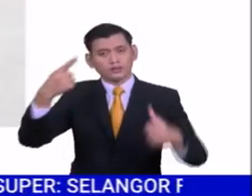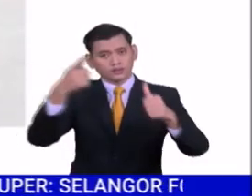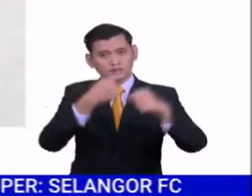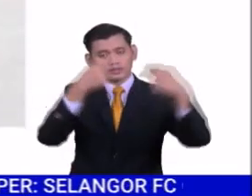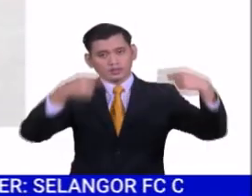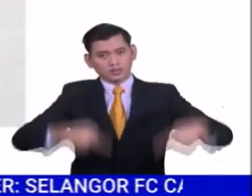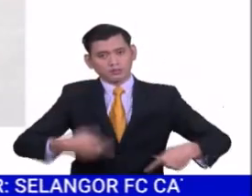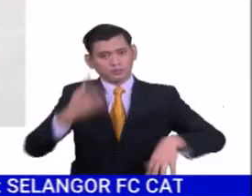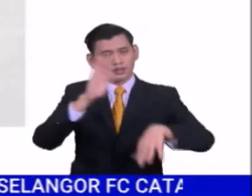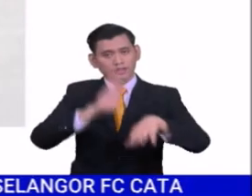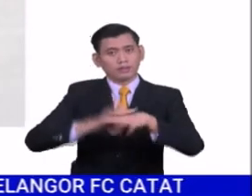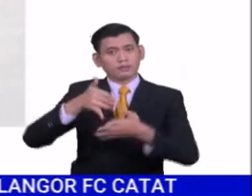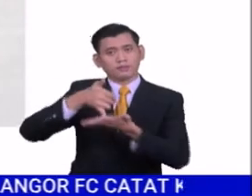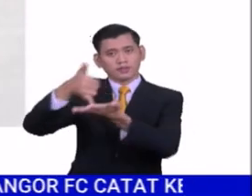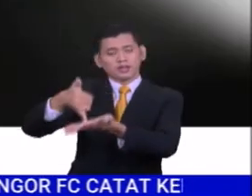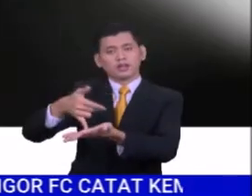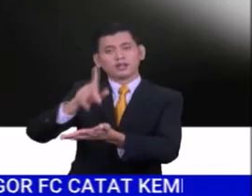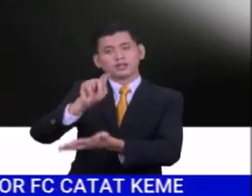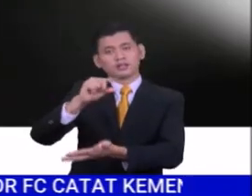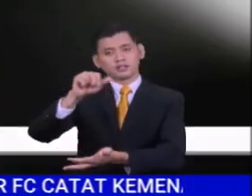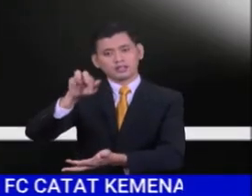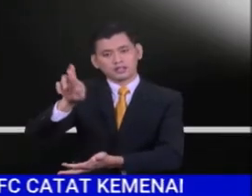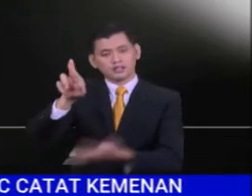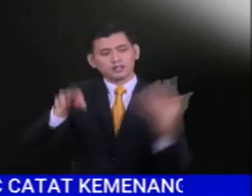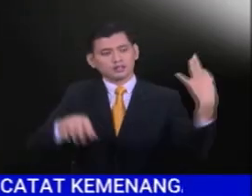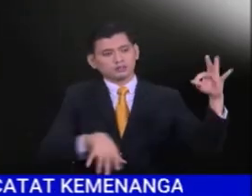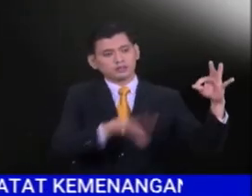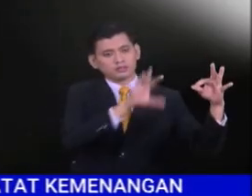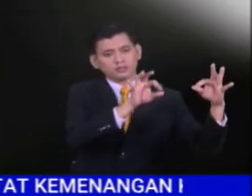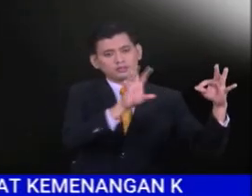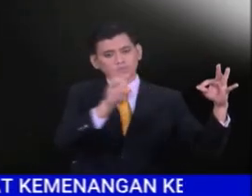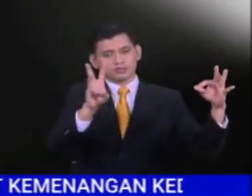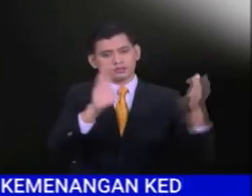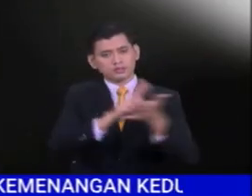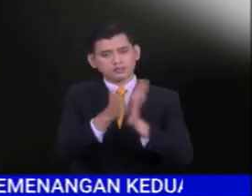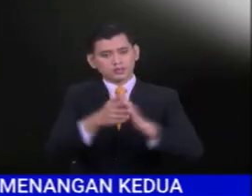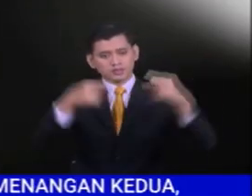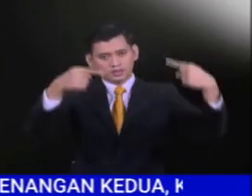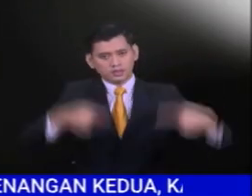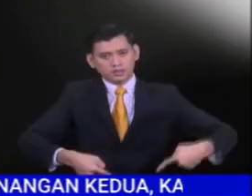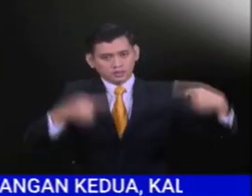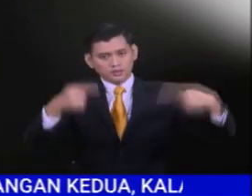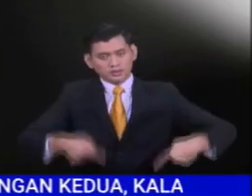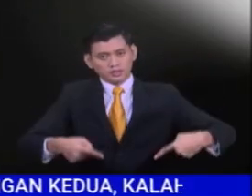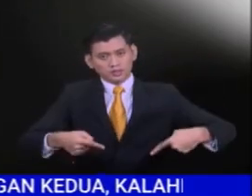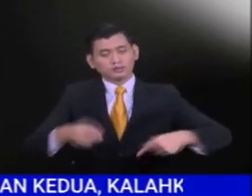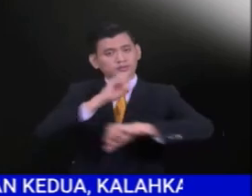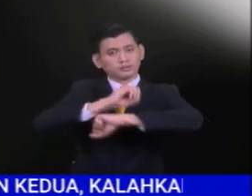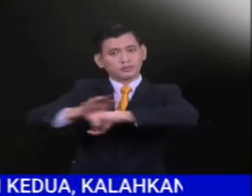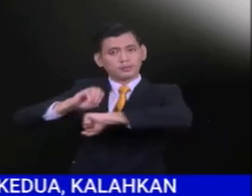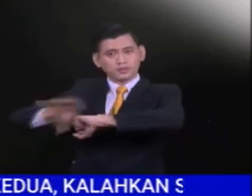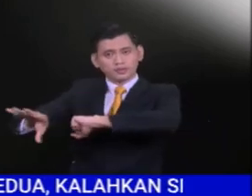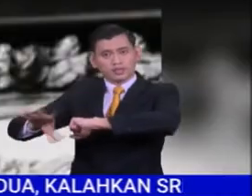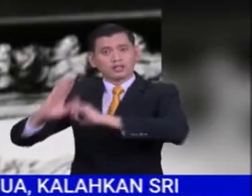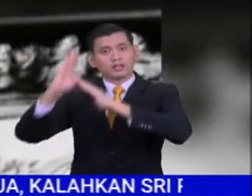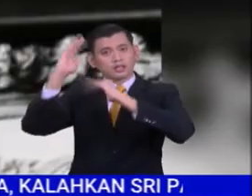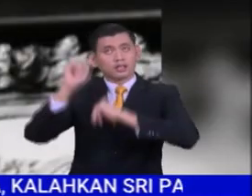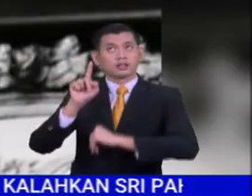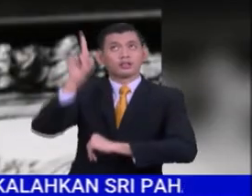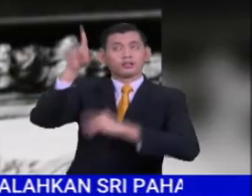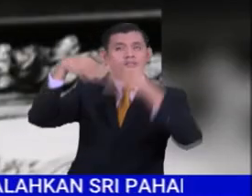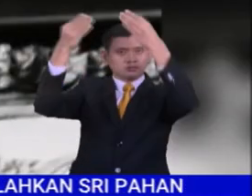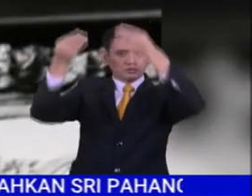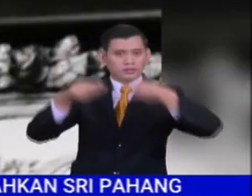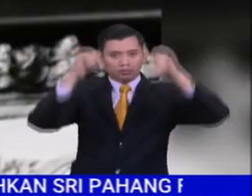piala Tiger pada 1996 sebagai satu pertandingan bersifat komersial Semoga Allah